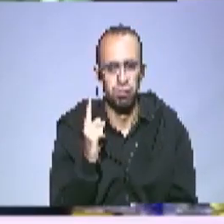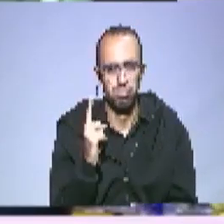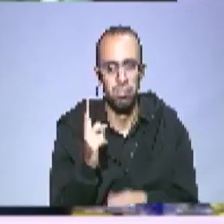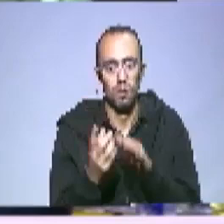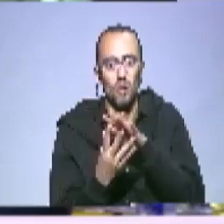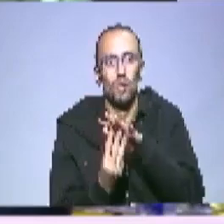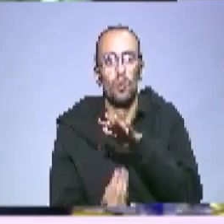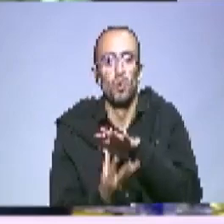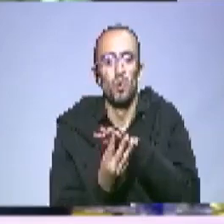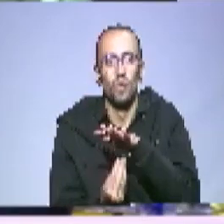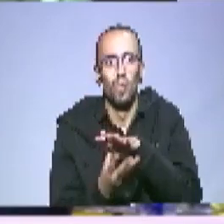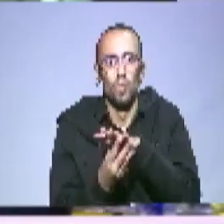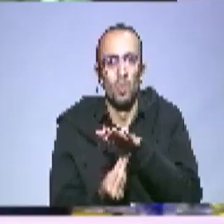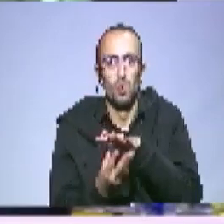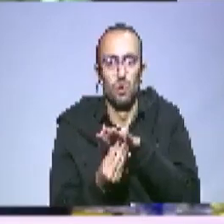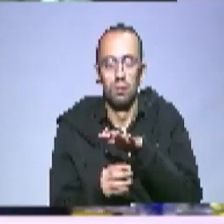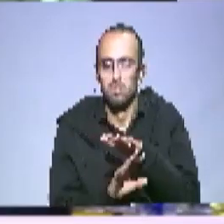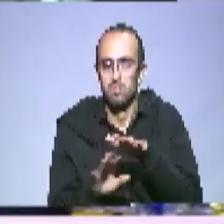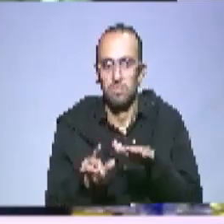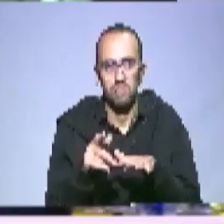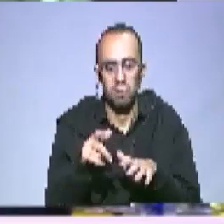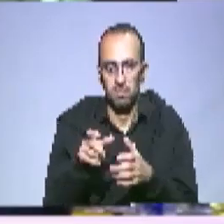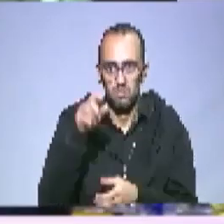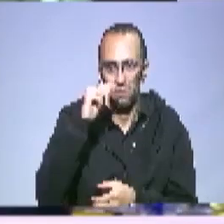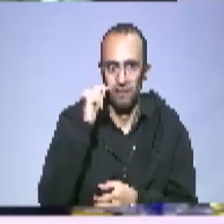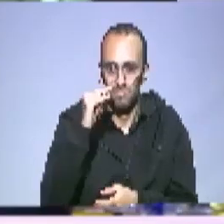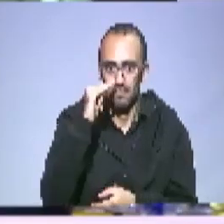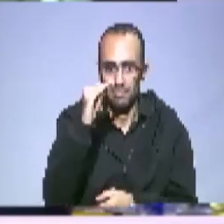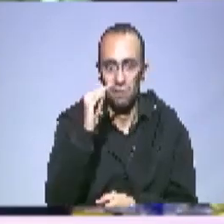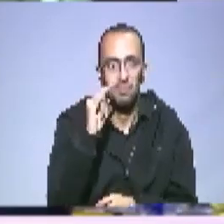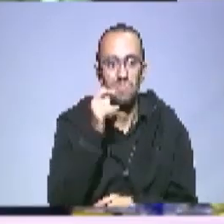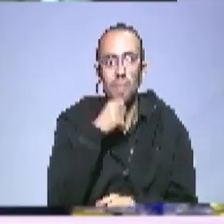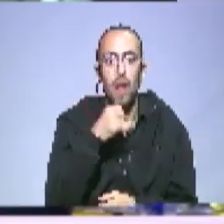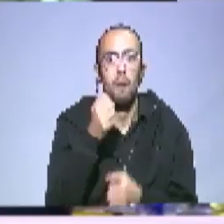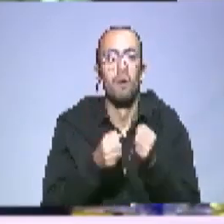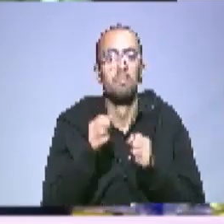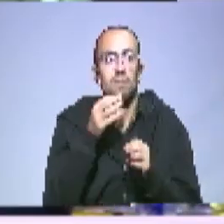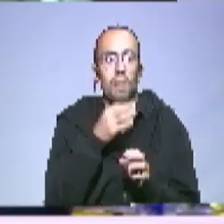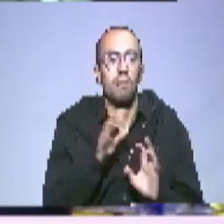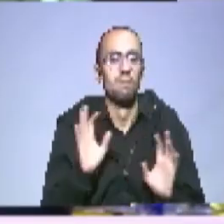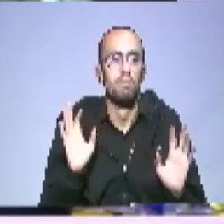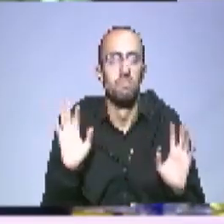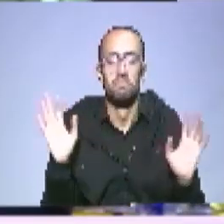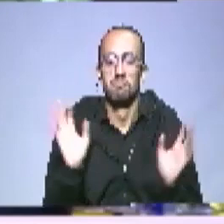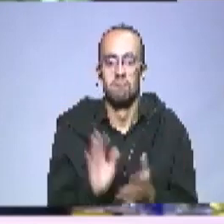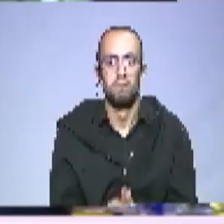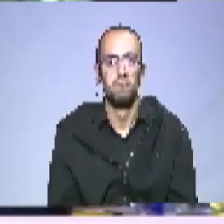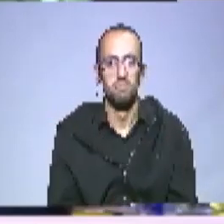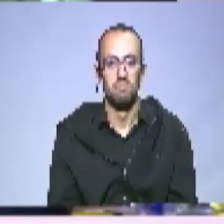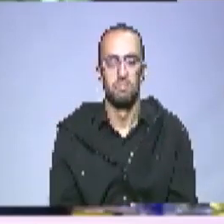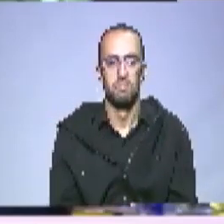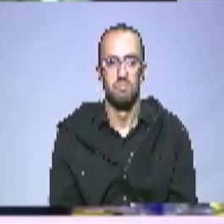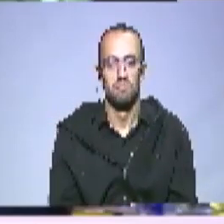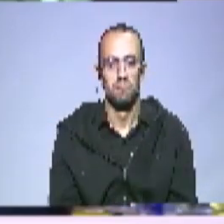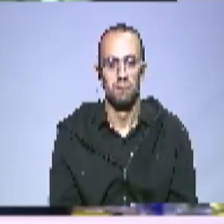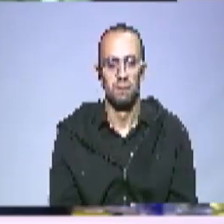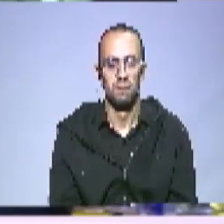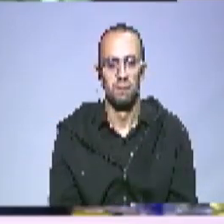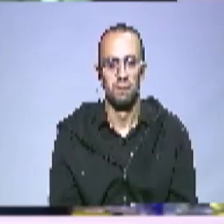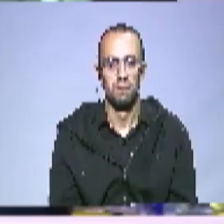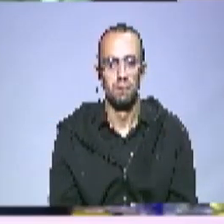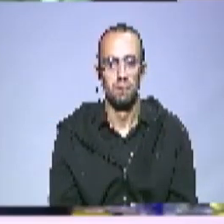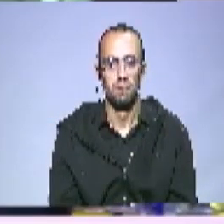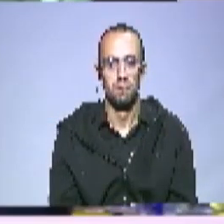في مصفى ناعمه. وبصوا بيعلم في الازازه ازاي، لبن حليب اهو، هنبتدي نشتغل بيه الكولسلو.